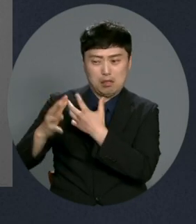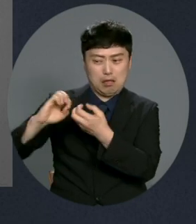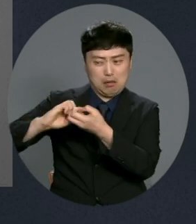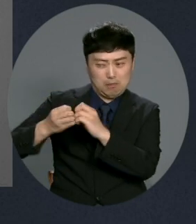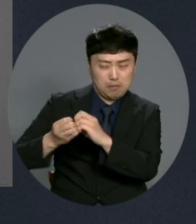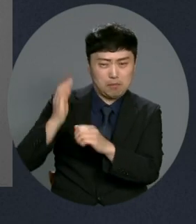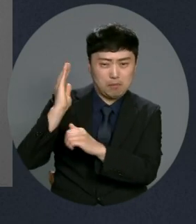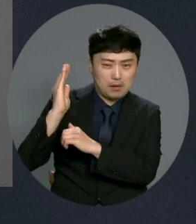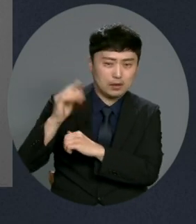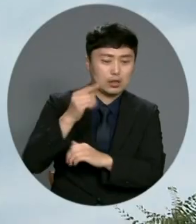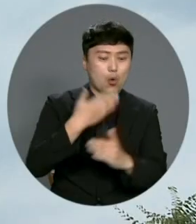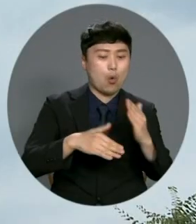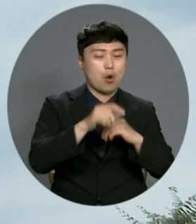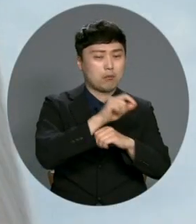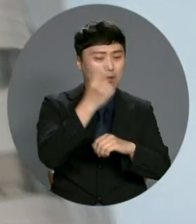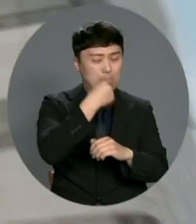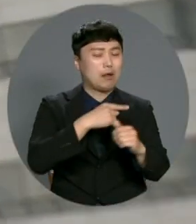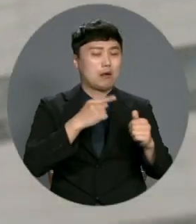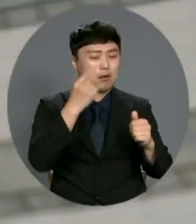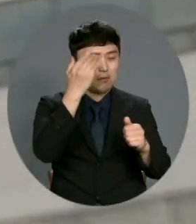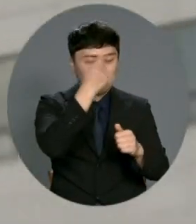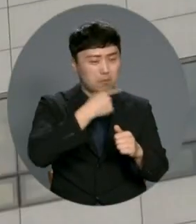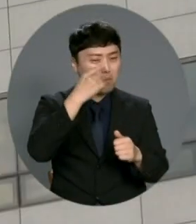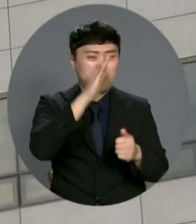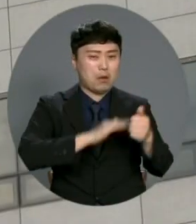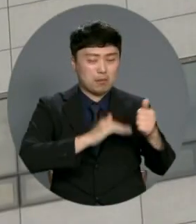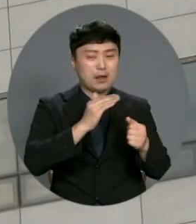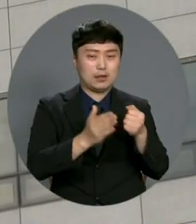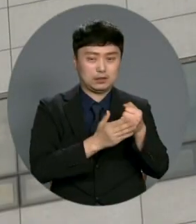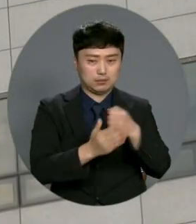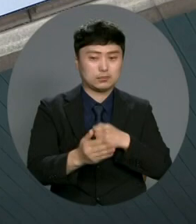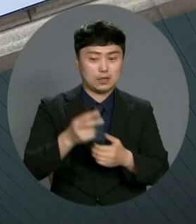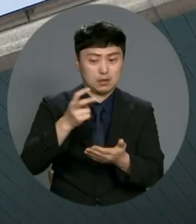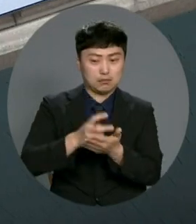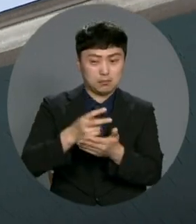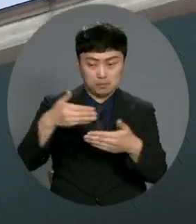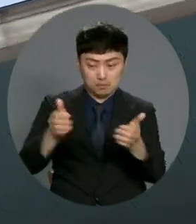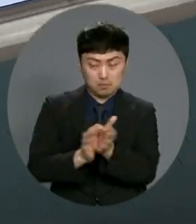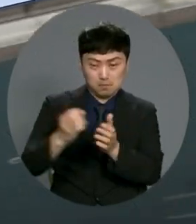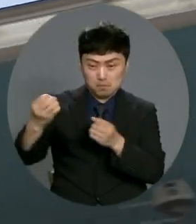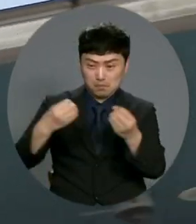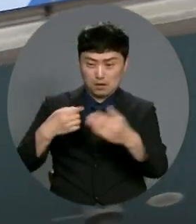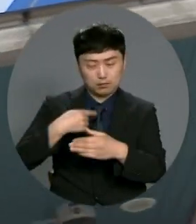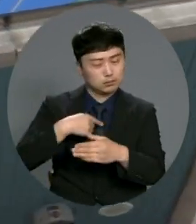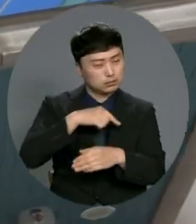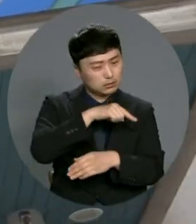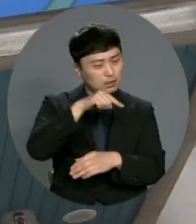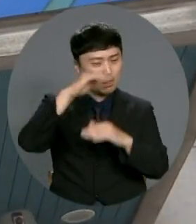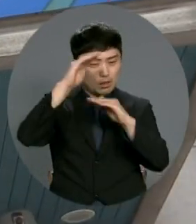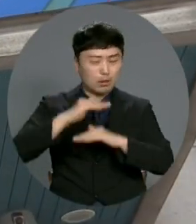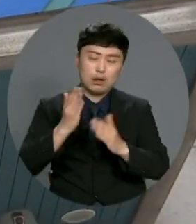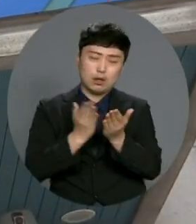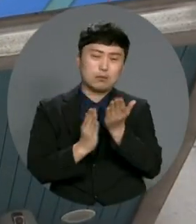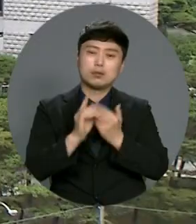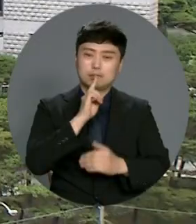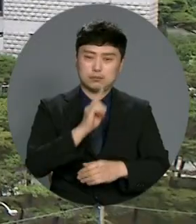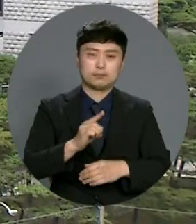훼손했다고 주장했습니다. 그러나 법조계에서는 이 같은 주장이 설득력을 얻기 어렵다는 지적이